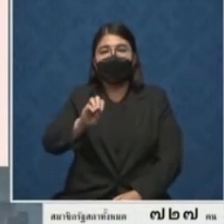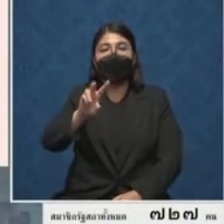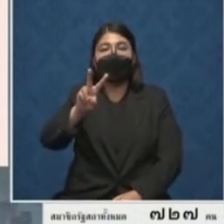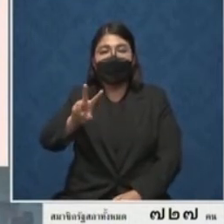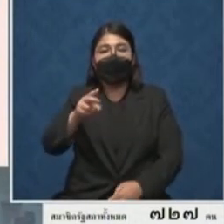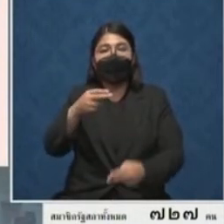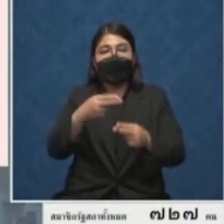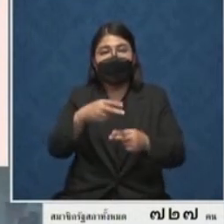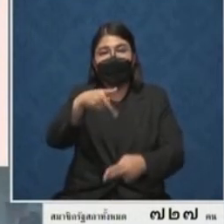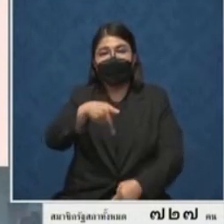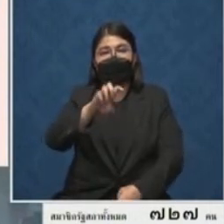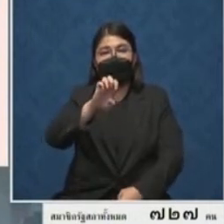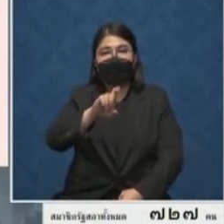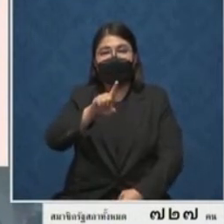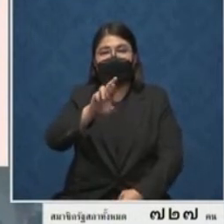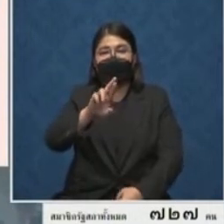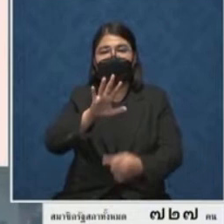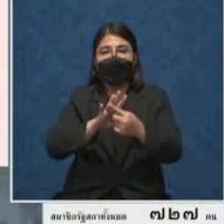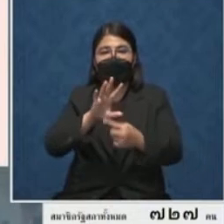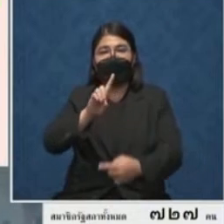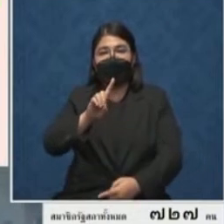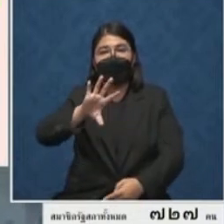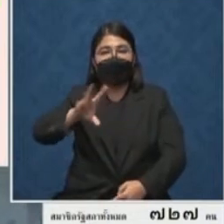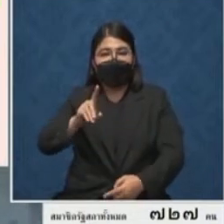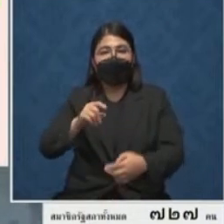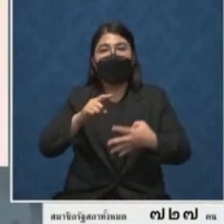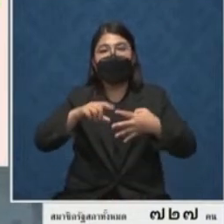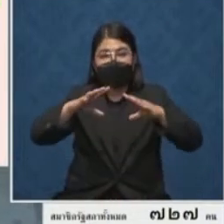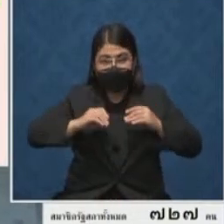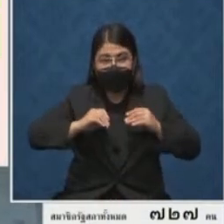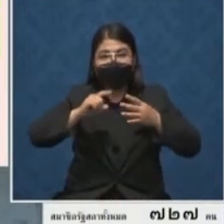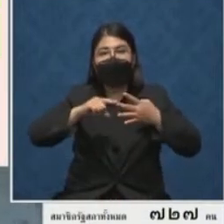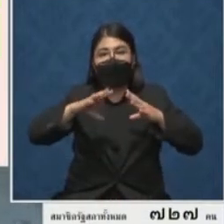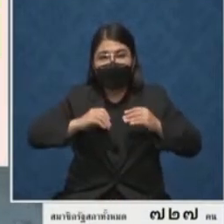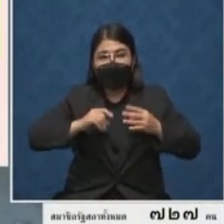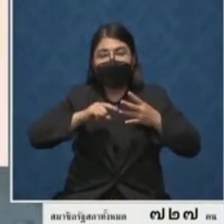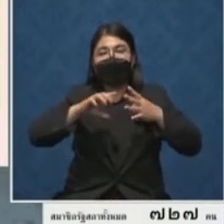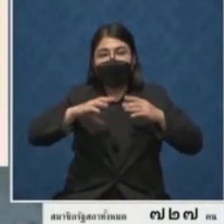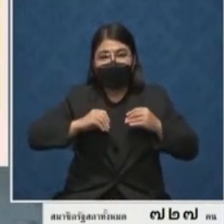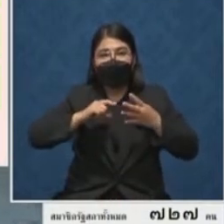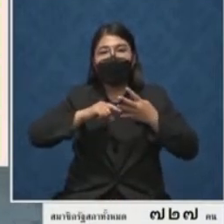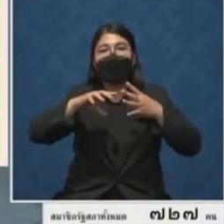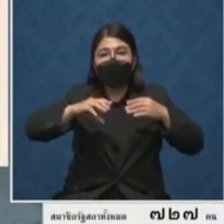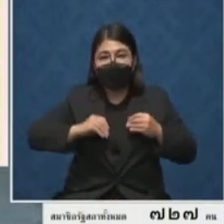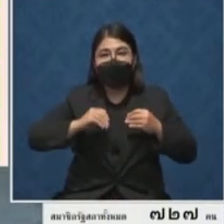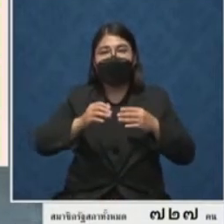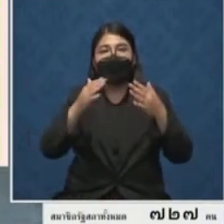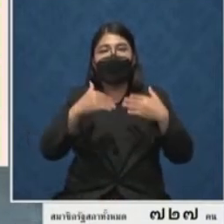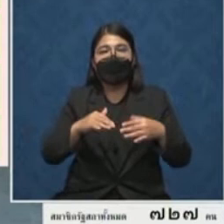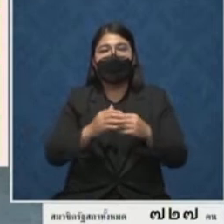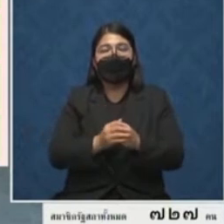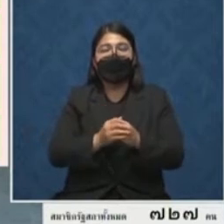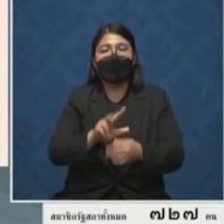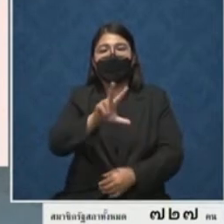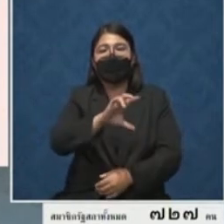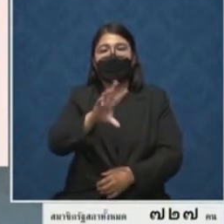1รับหลักการ2รับหลักการ3รับหลักการและ4รับหลักการครับ 363นายพีระเพชรสิริกุ